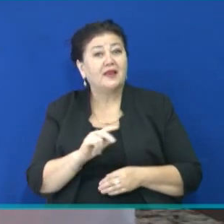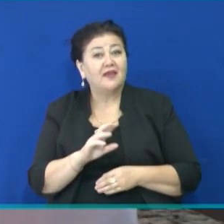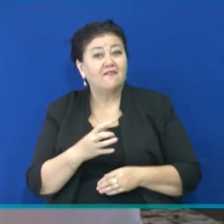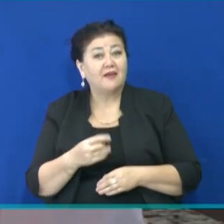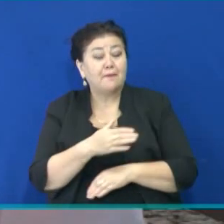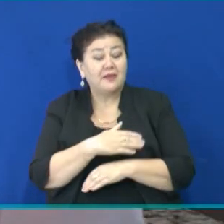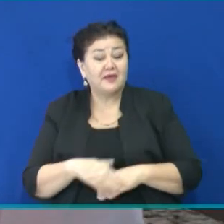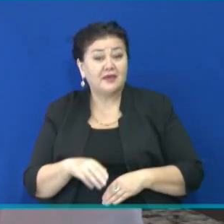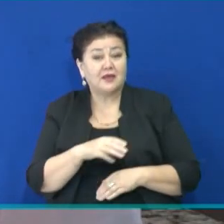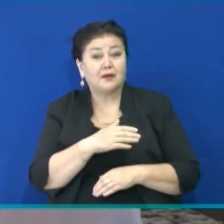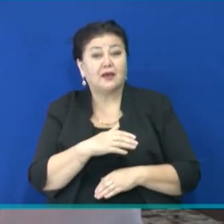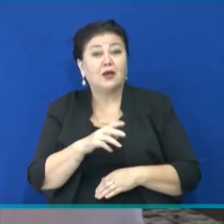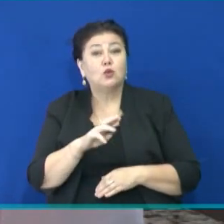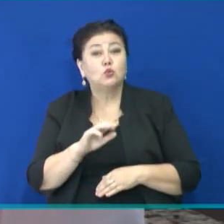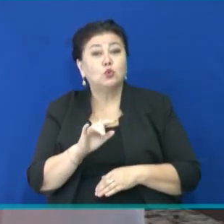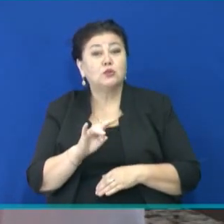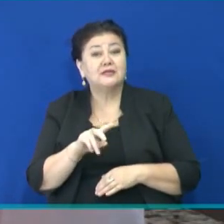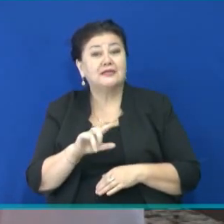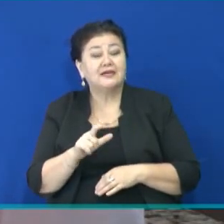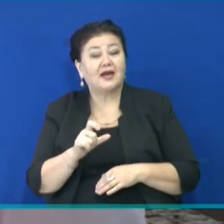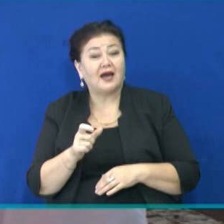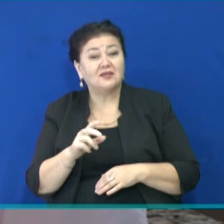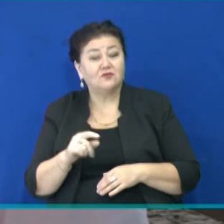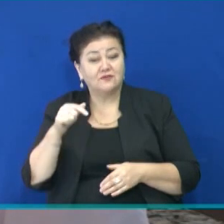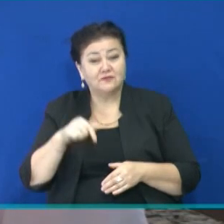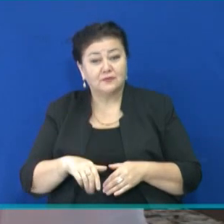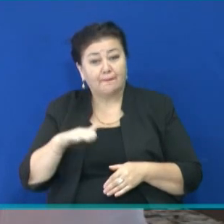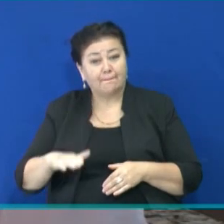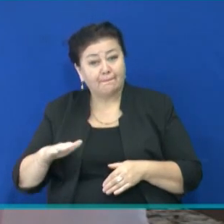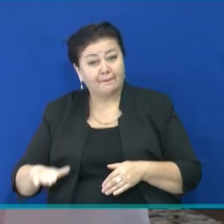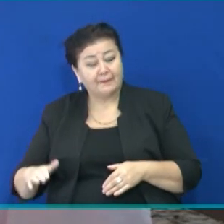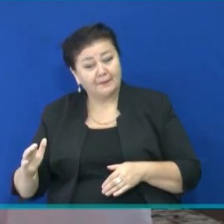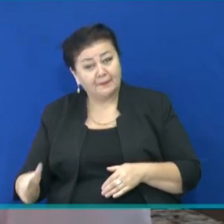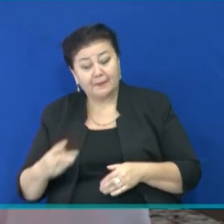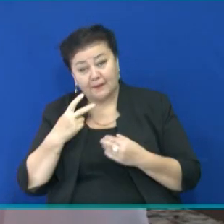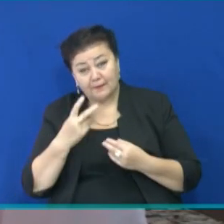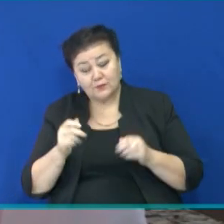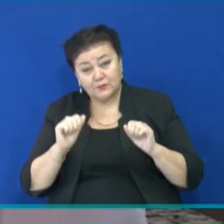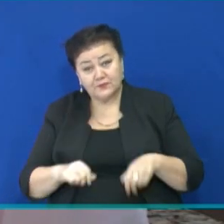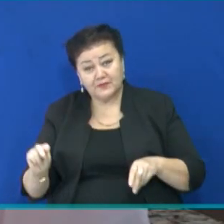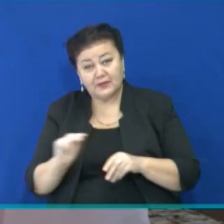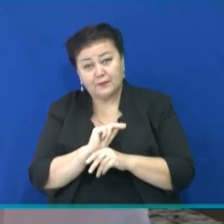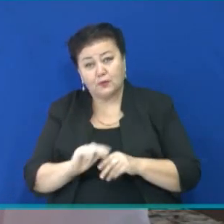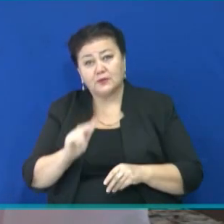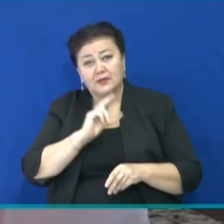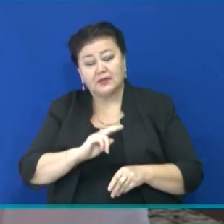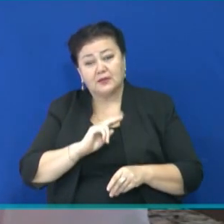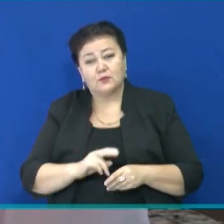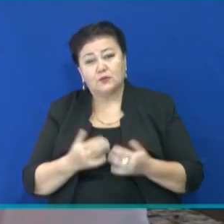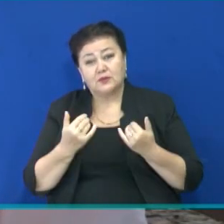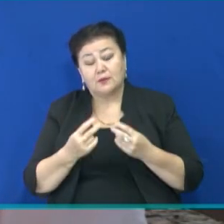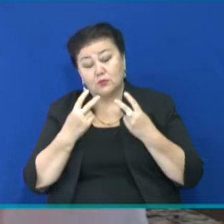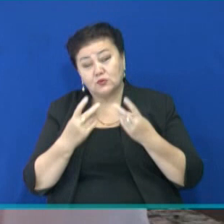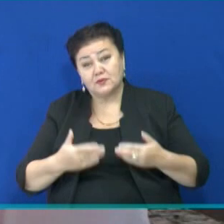Тұрлыханов көшесінің бойындағы жерасты жаяу жүргіншілер өткелінде қазіргі таңда жөндеу жұмыстары жүргізіліп жатыр. Оның